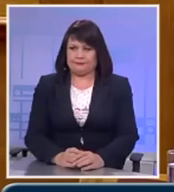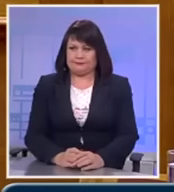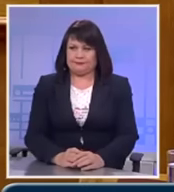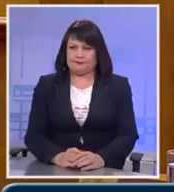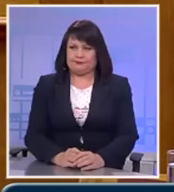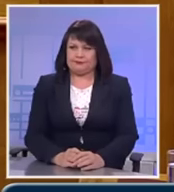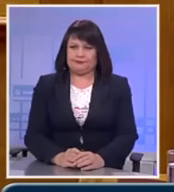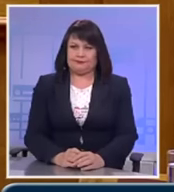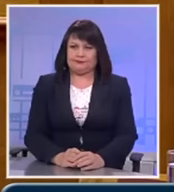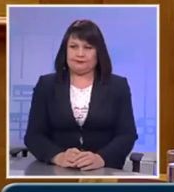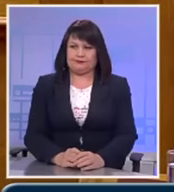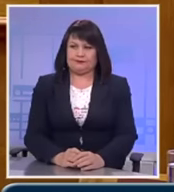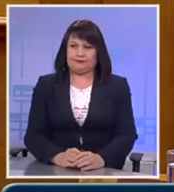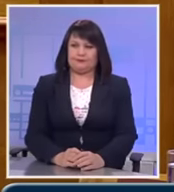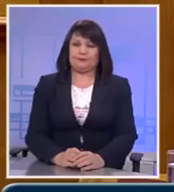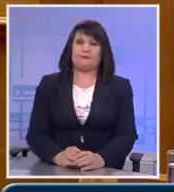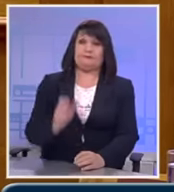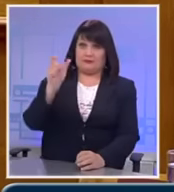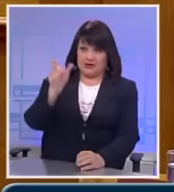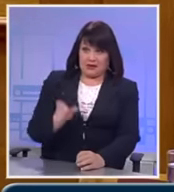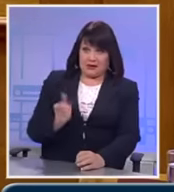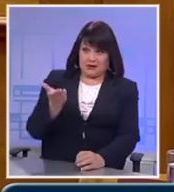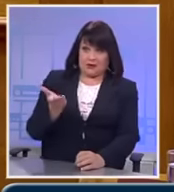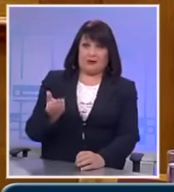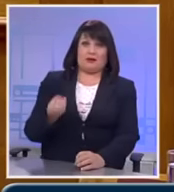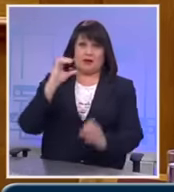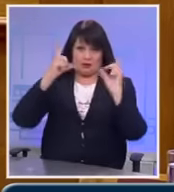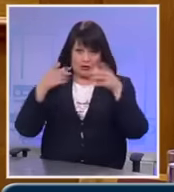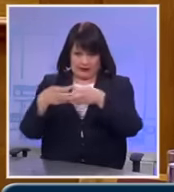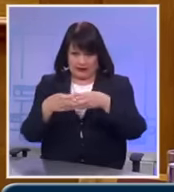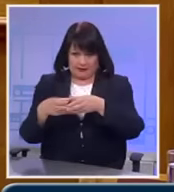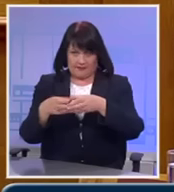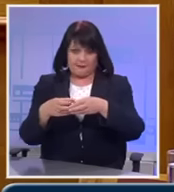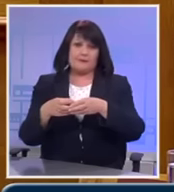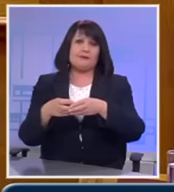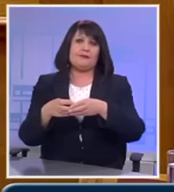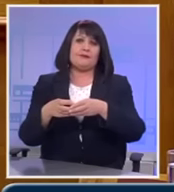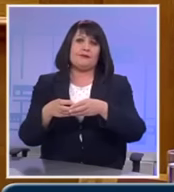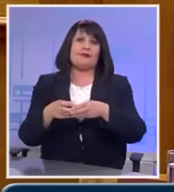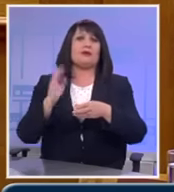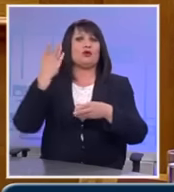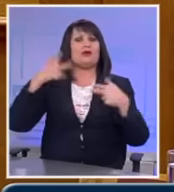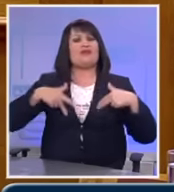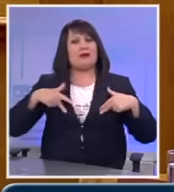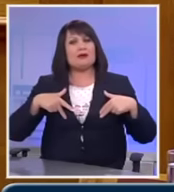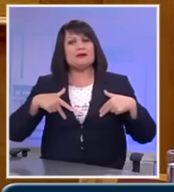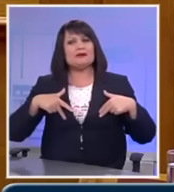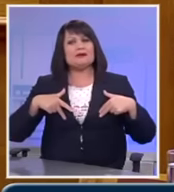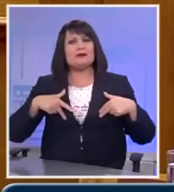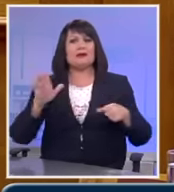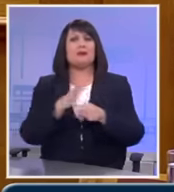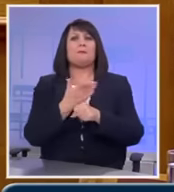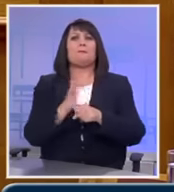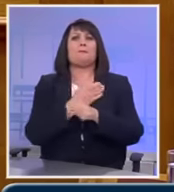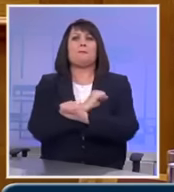εκπαίδευση μα εσείς εννοώ το κόμμα σας ως κυβέρνηση διαλύσατε